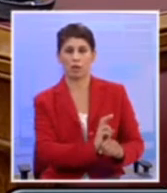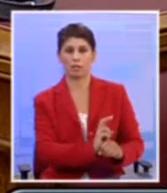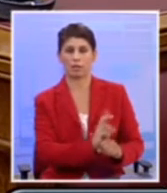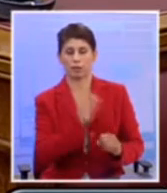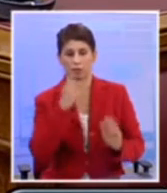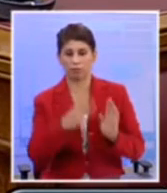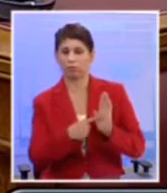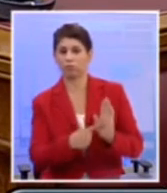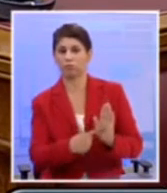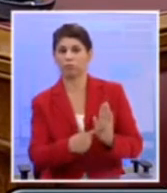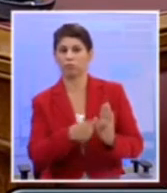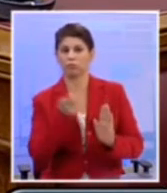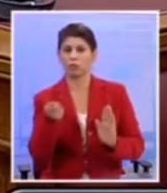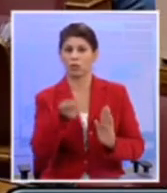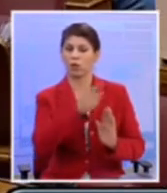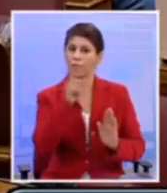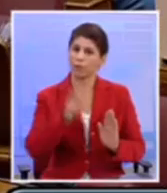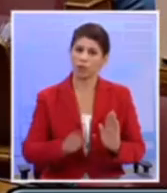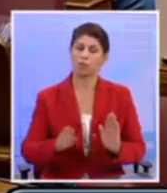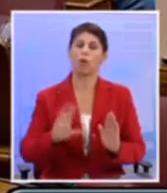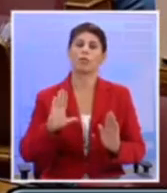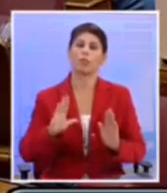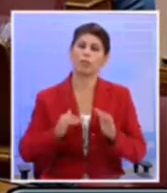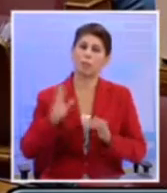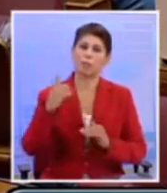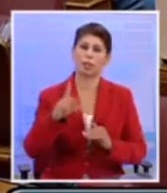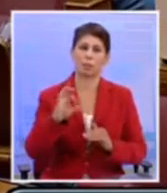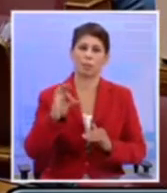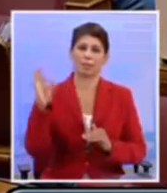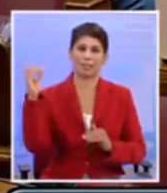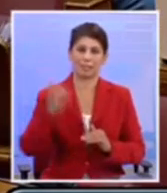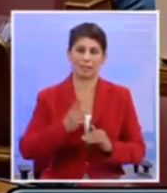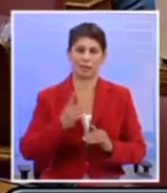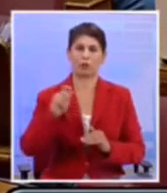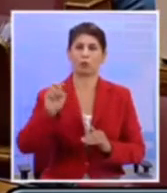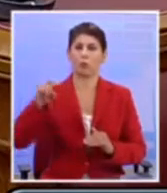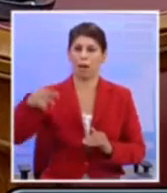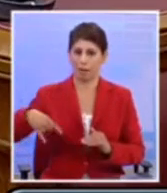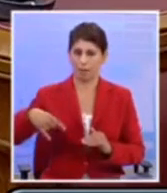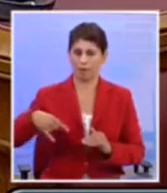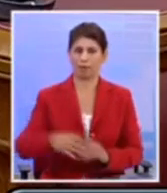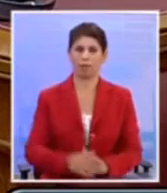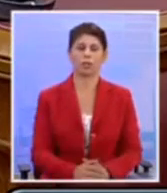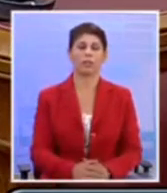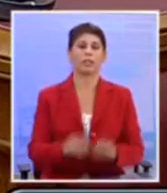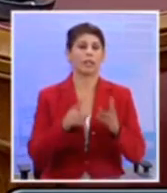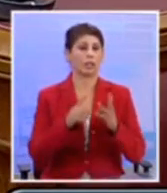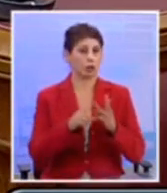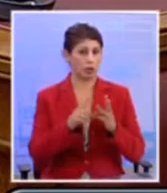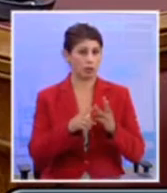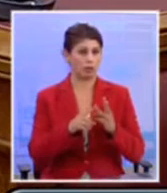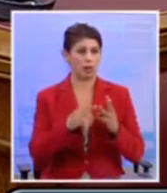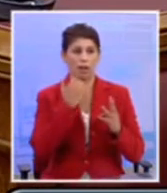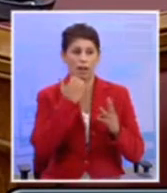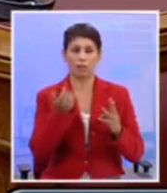να φανεί ότι το χρέος ήταν βιώσιμο και δεν θα ξεπερνούσε το 150% του ακαθάριστου εγχώριου προϊόντος. Και το τρίτο που